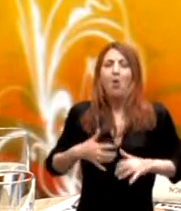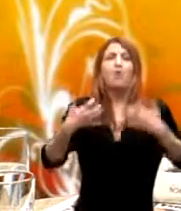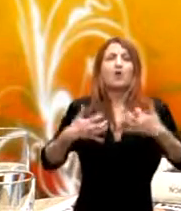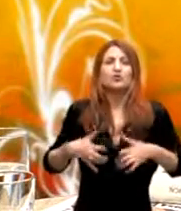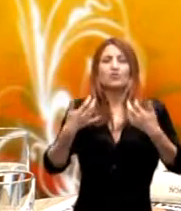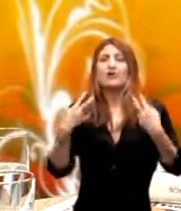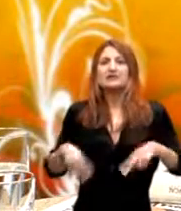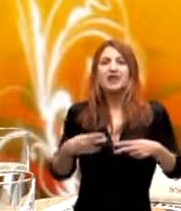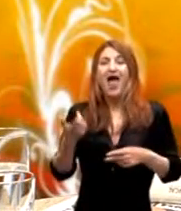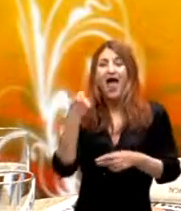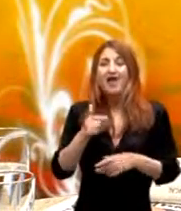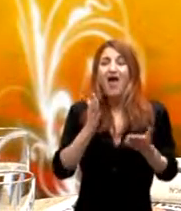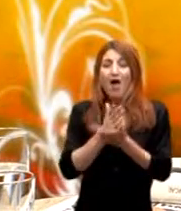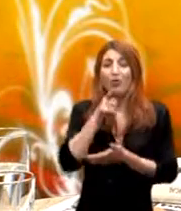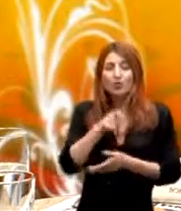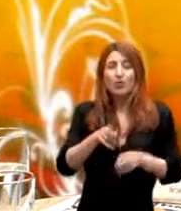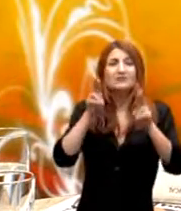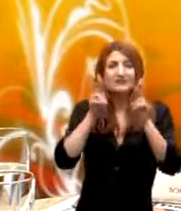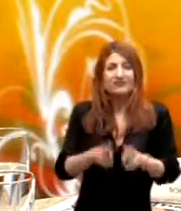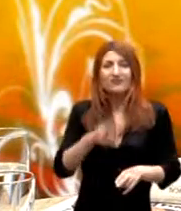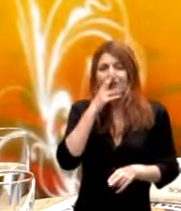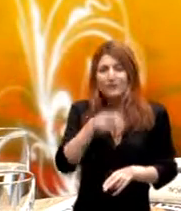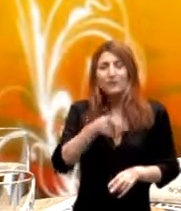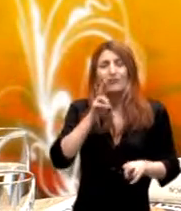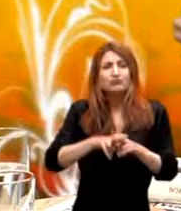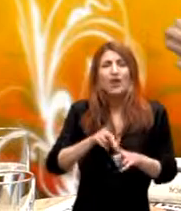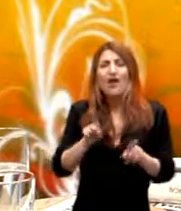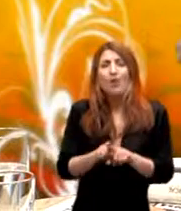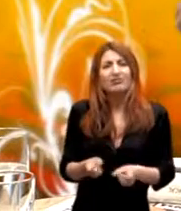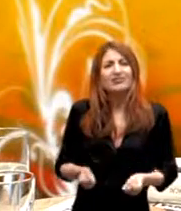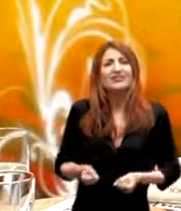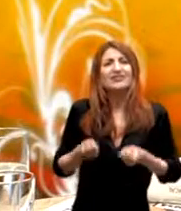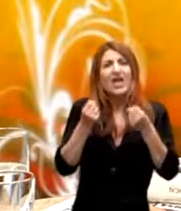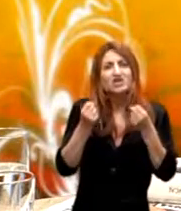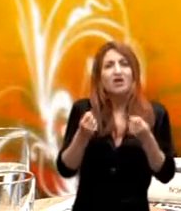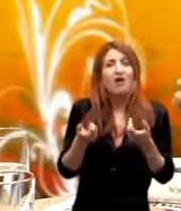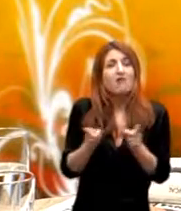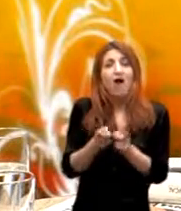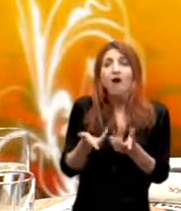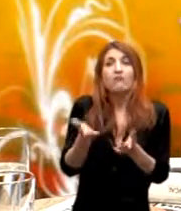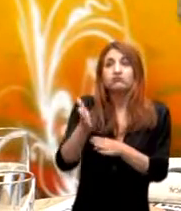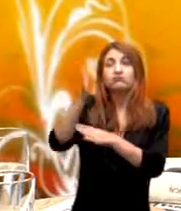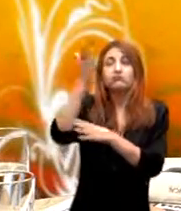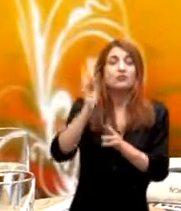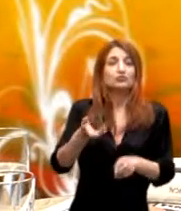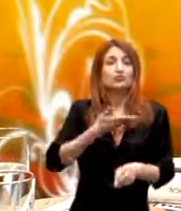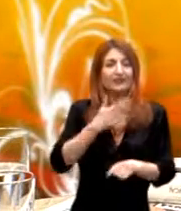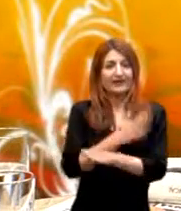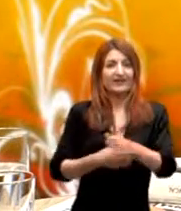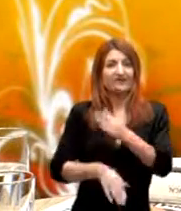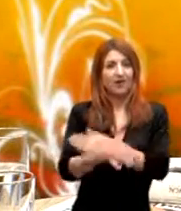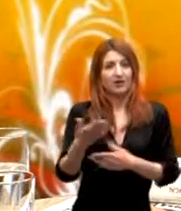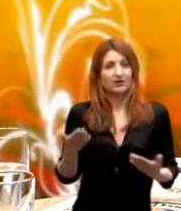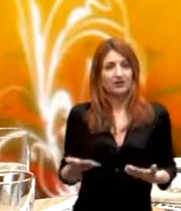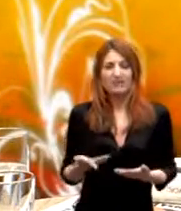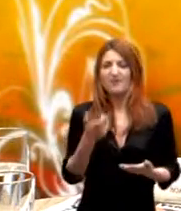to zaista vodi ka jednom težem, ja bih to nazvala čak invaliditetu. Da, pa dobro.